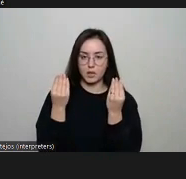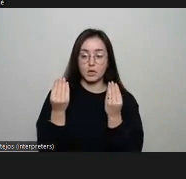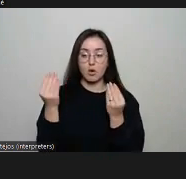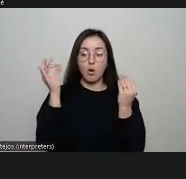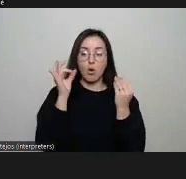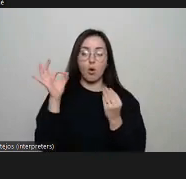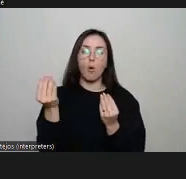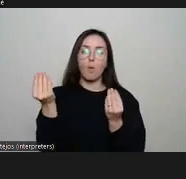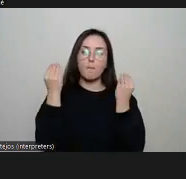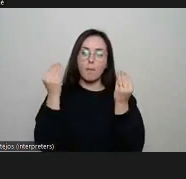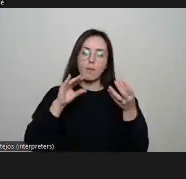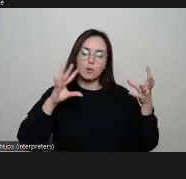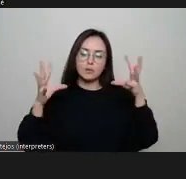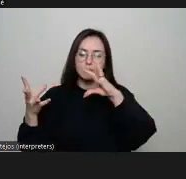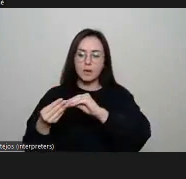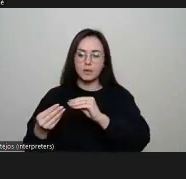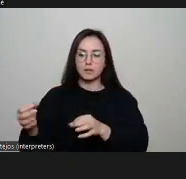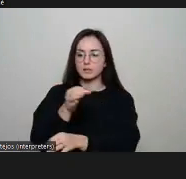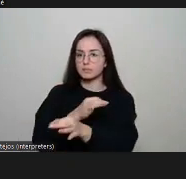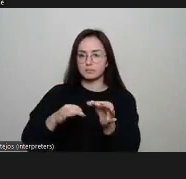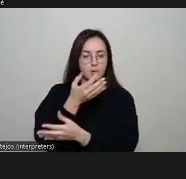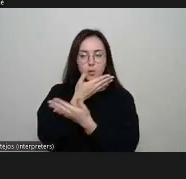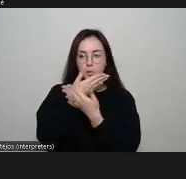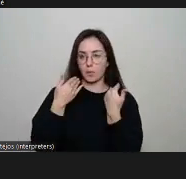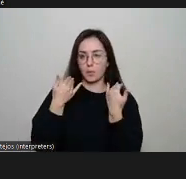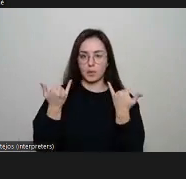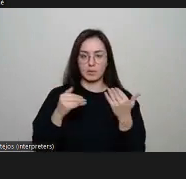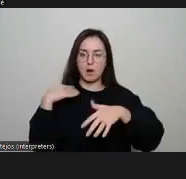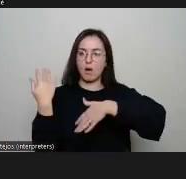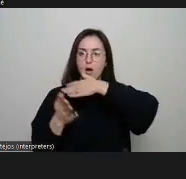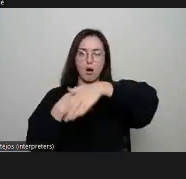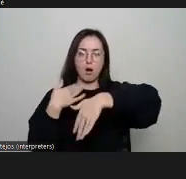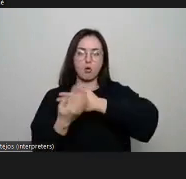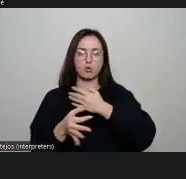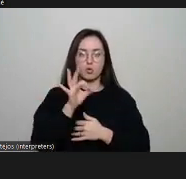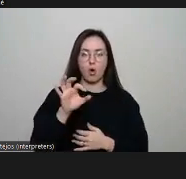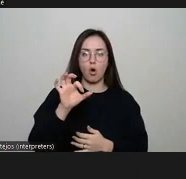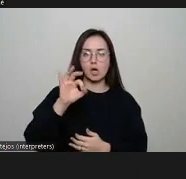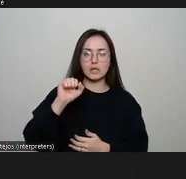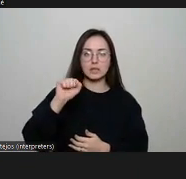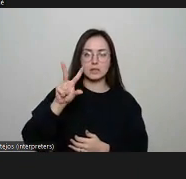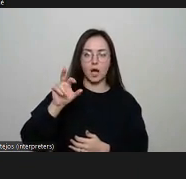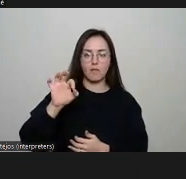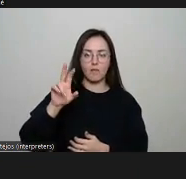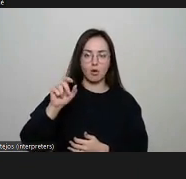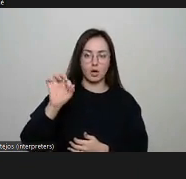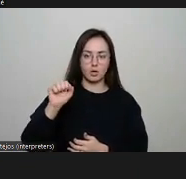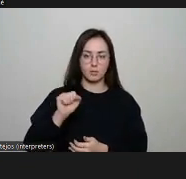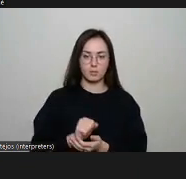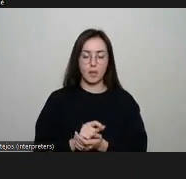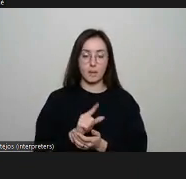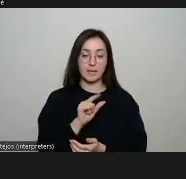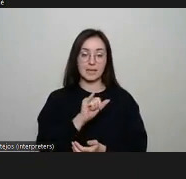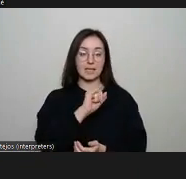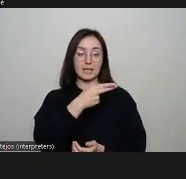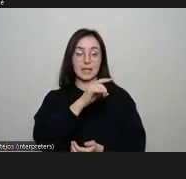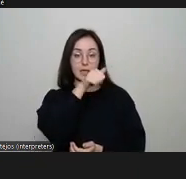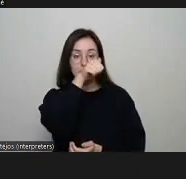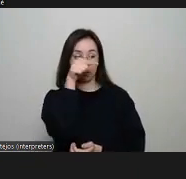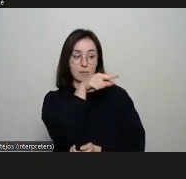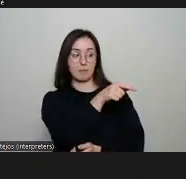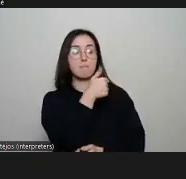nei jo bandom daryti ir mes turim iš tikrųjų chaosą su savokom. Bet, tarkim, paimti Ingos pavyzdį vat, iš ketvirtos